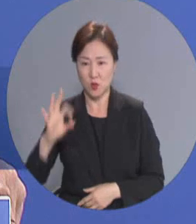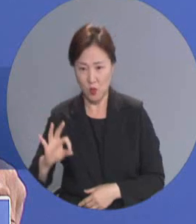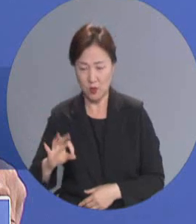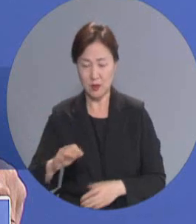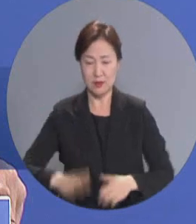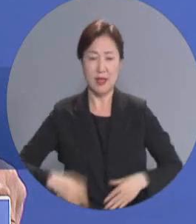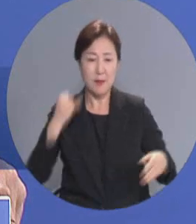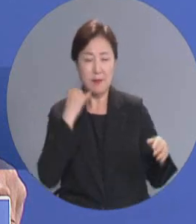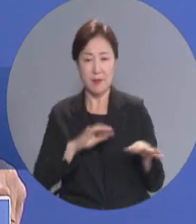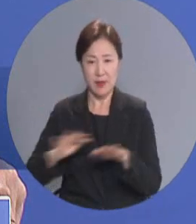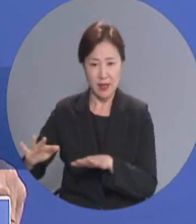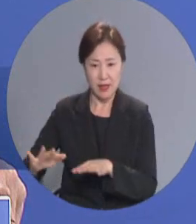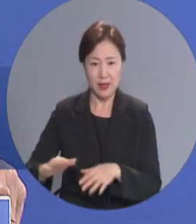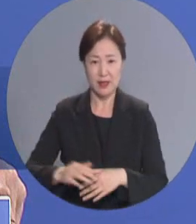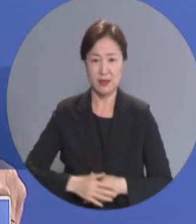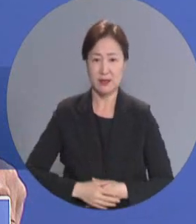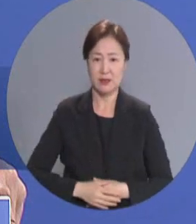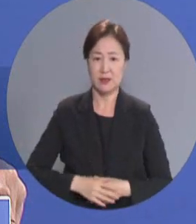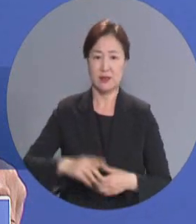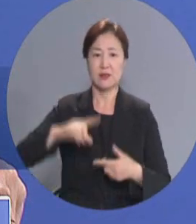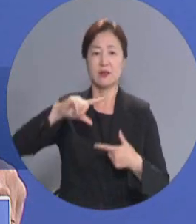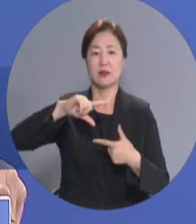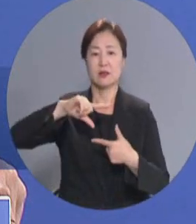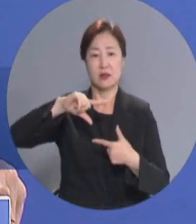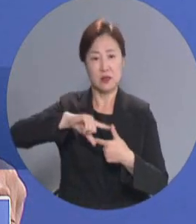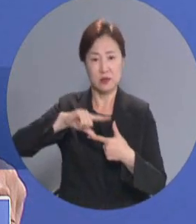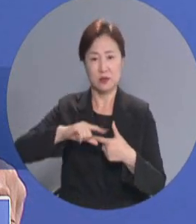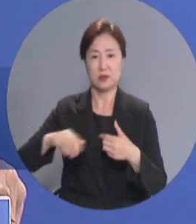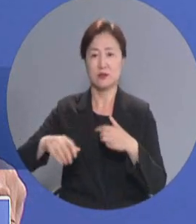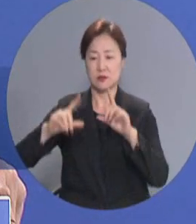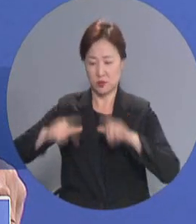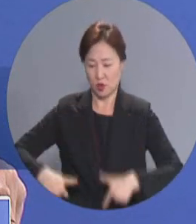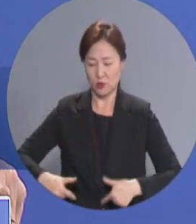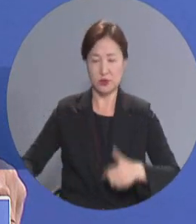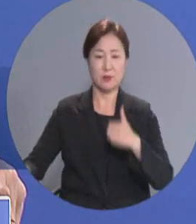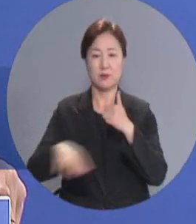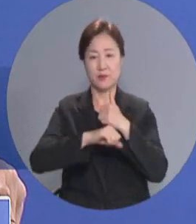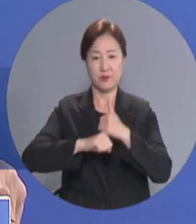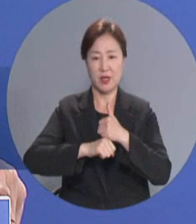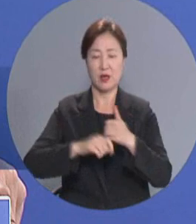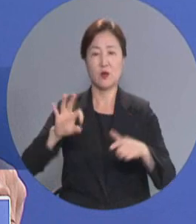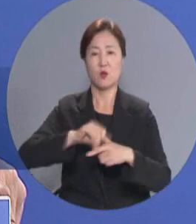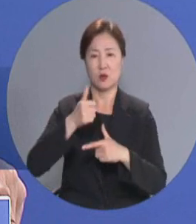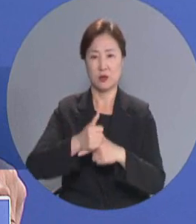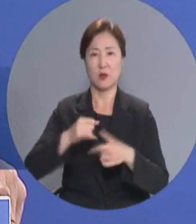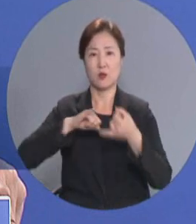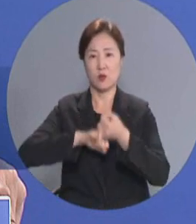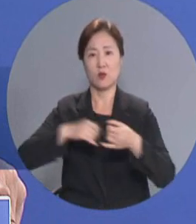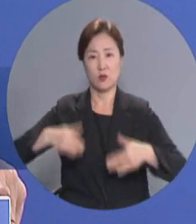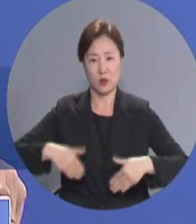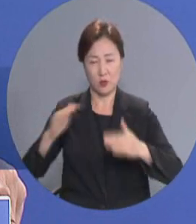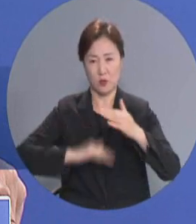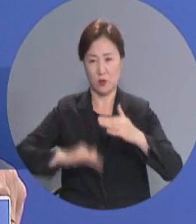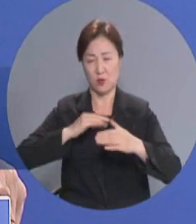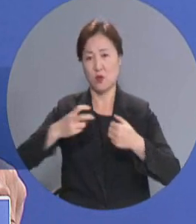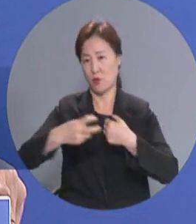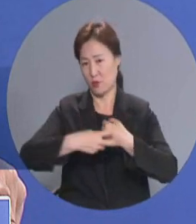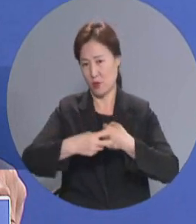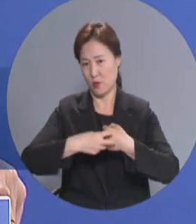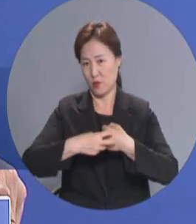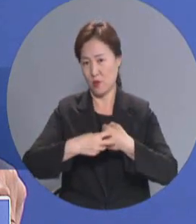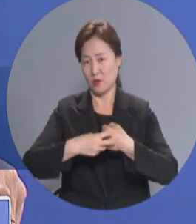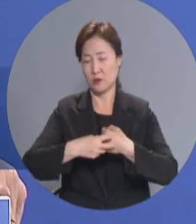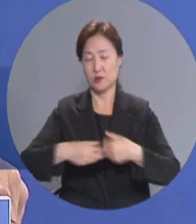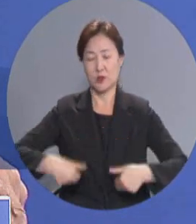등 경남 서부권까지 아우르는 영원함의 필수 공공의료 기반을